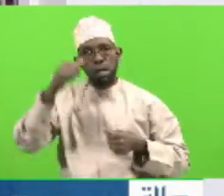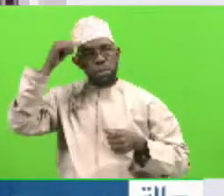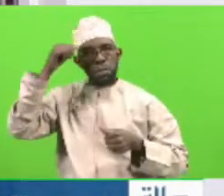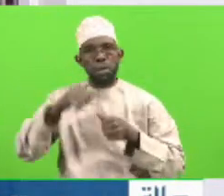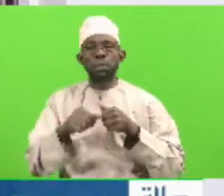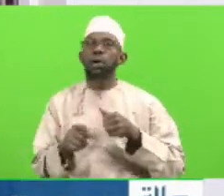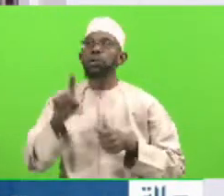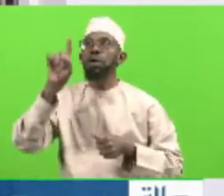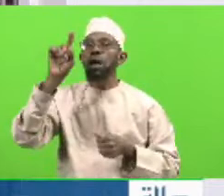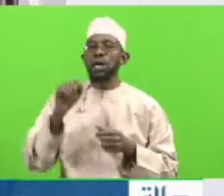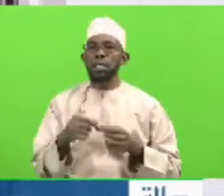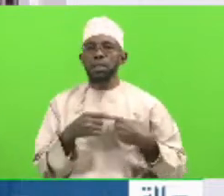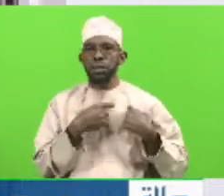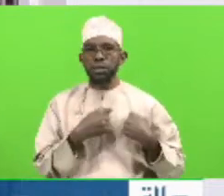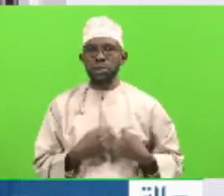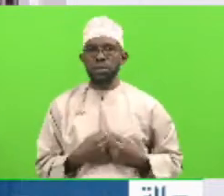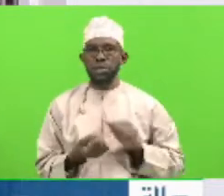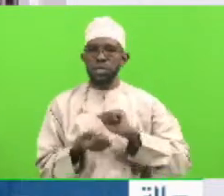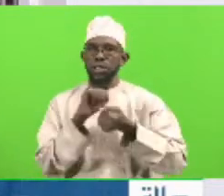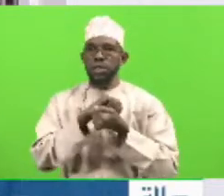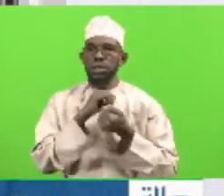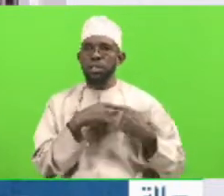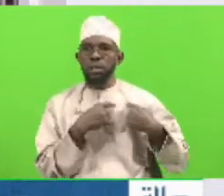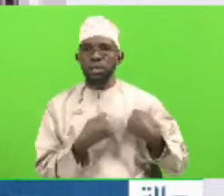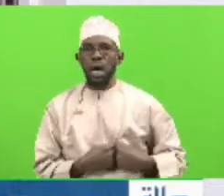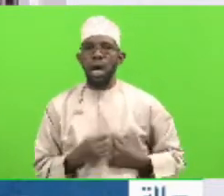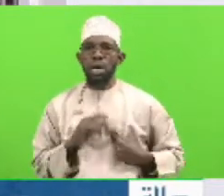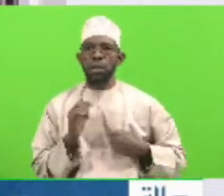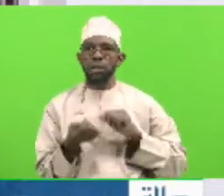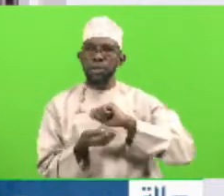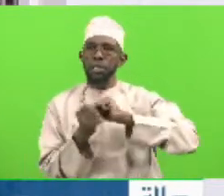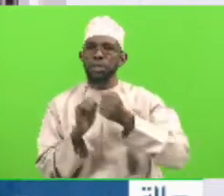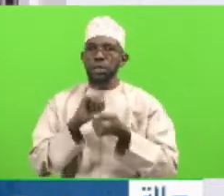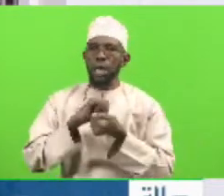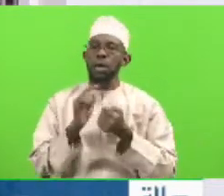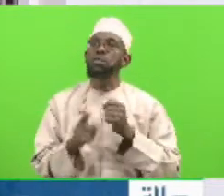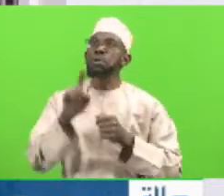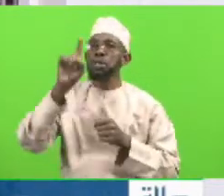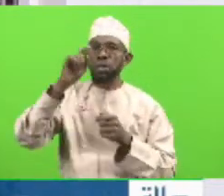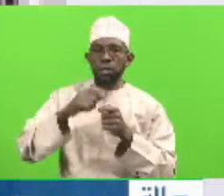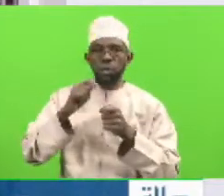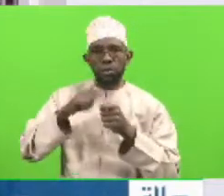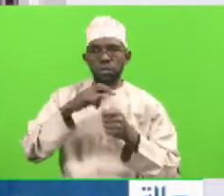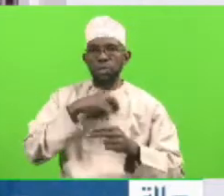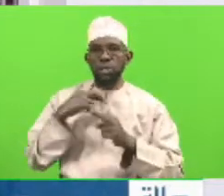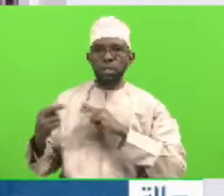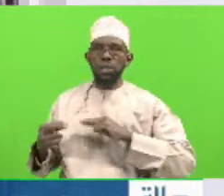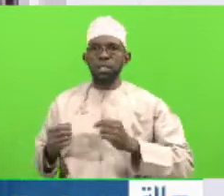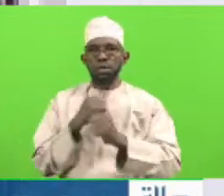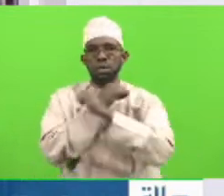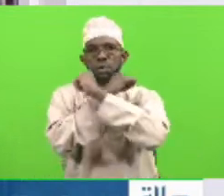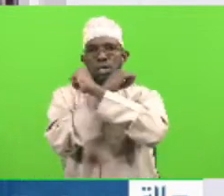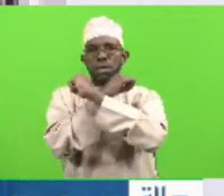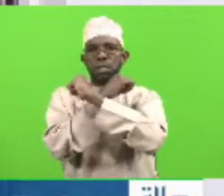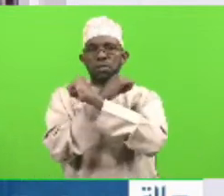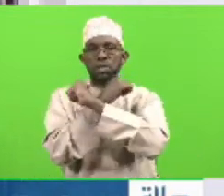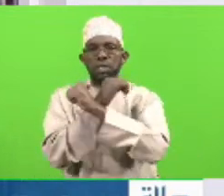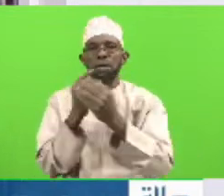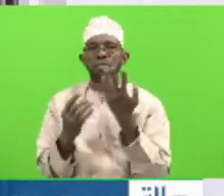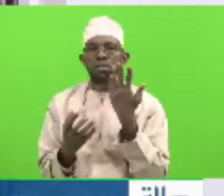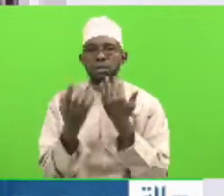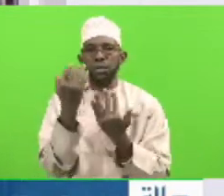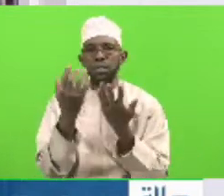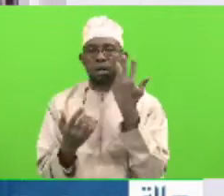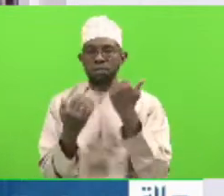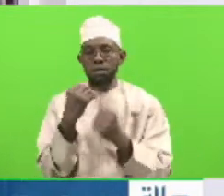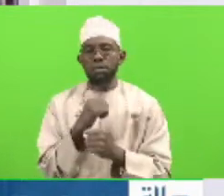دينك. اللهم يا مقلب القلوب ثبت قلوبنا على دينك. اللهم يا مقلب القلوب ثبت قلوبنا على دينك. ربنا آتنا في الدنيا حسنة وفي